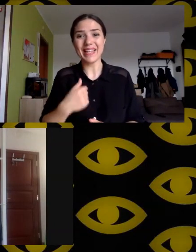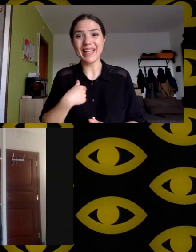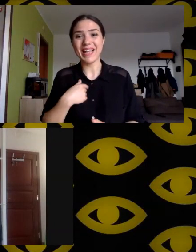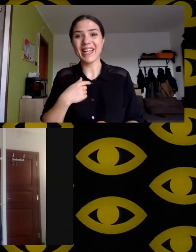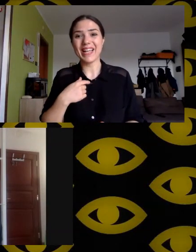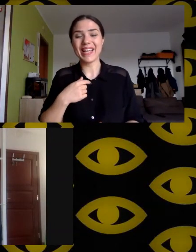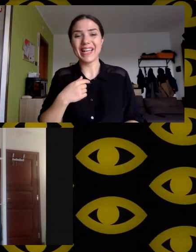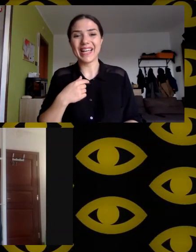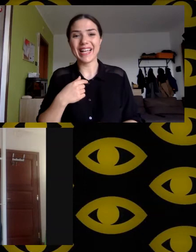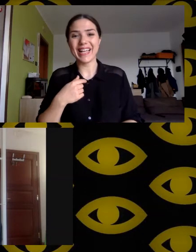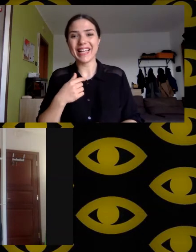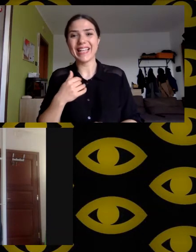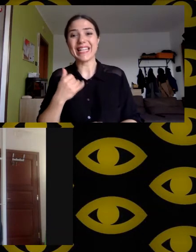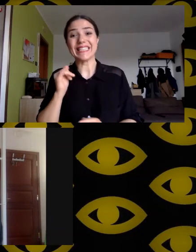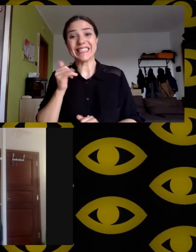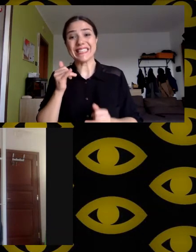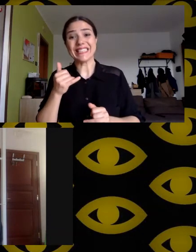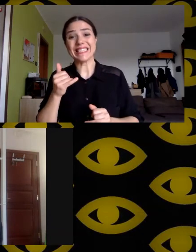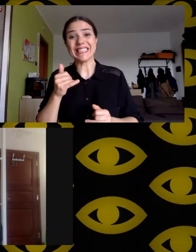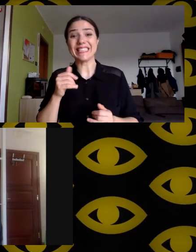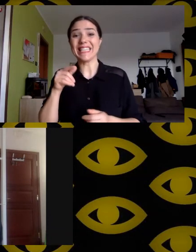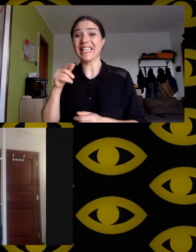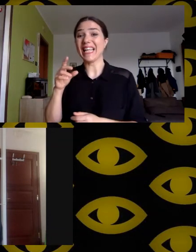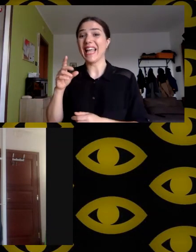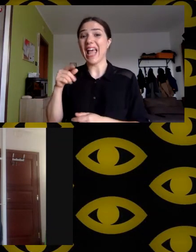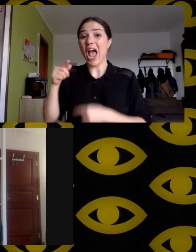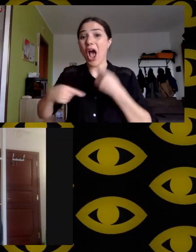lì tutto il tempo, non si è